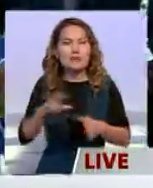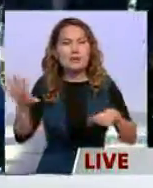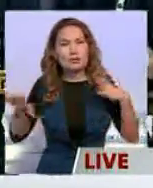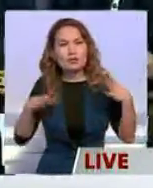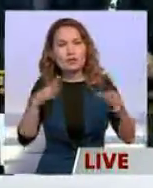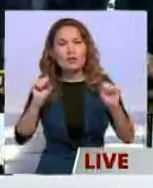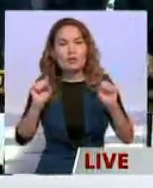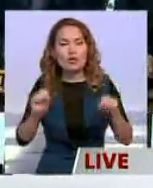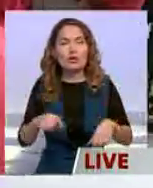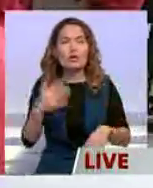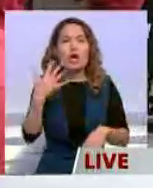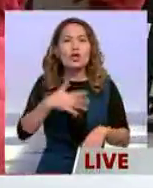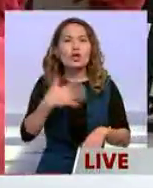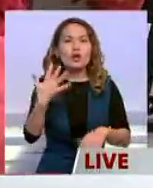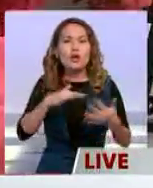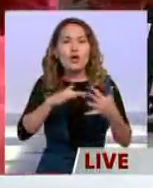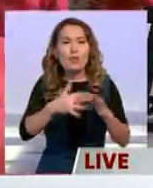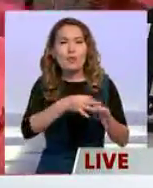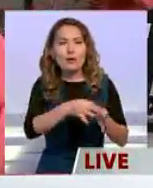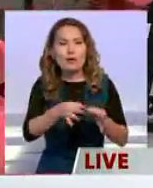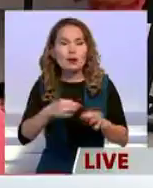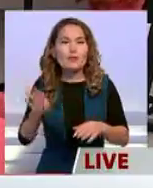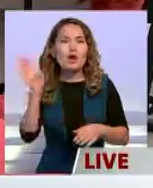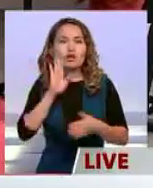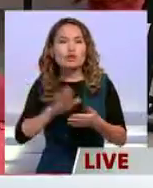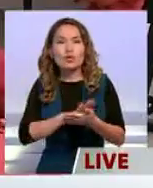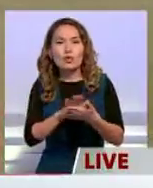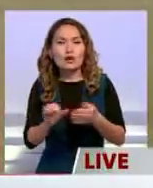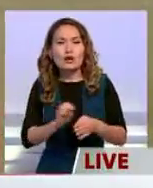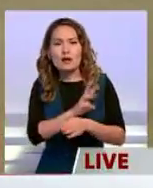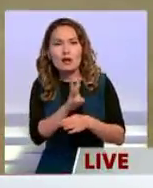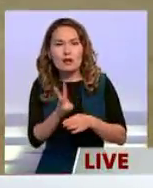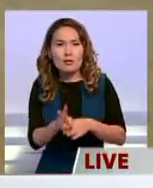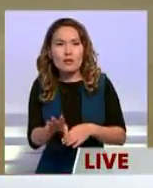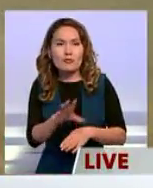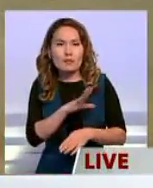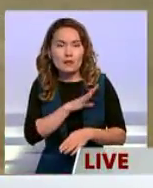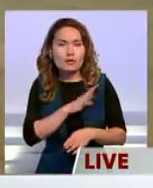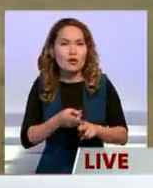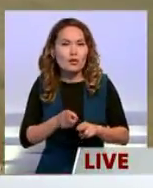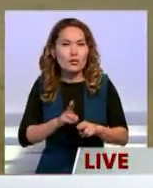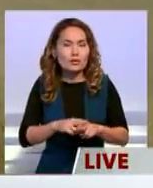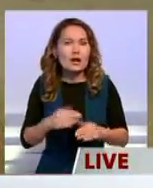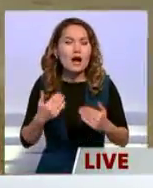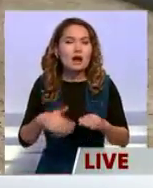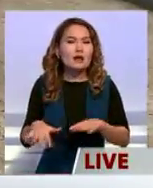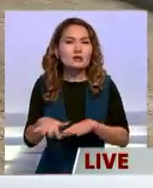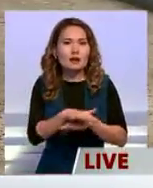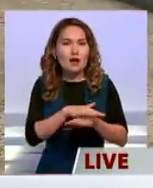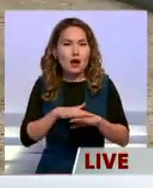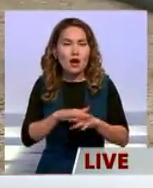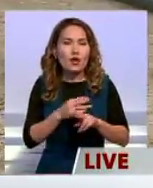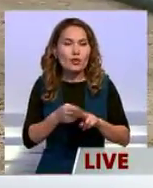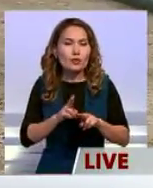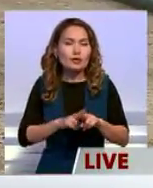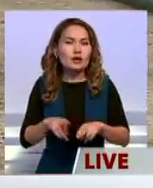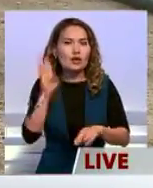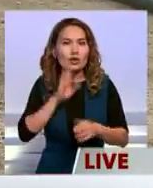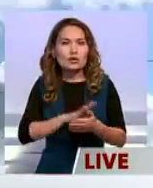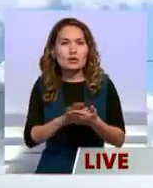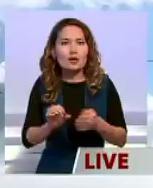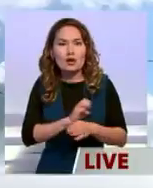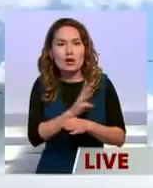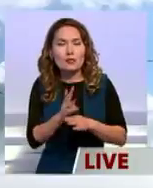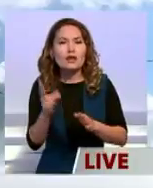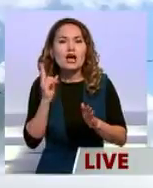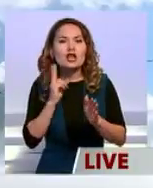Биыл өңірдің 55 елді мекеніне жаңадан су құбырлары тартылып, сапалы тіршілік нәрімен шөл қандырған тұрғындар саны 70 мыңға жуықтады. Ал